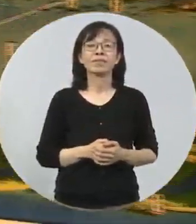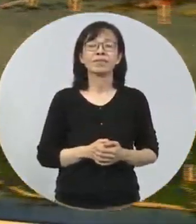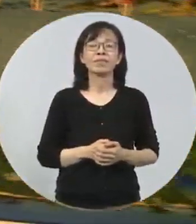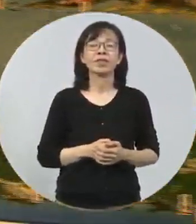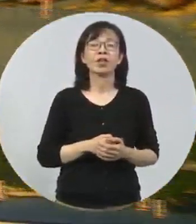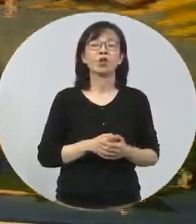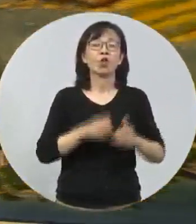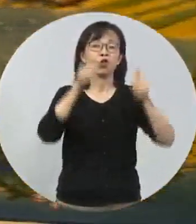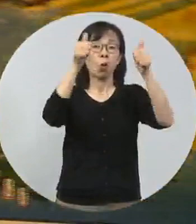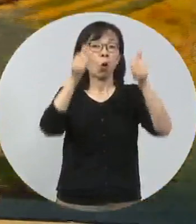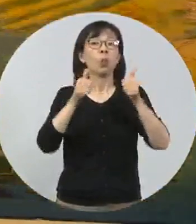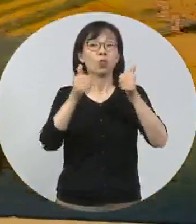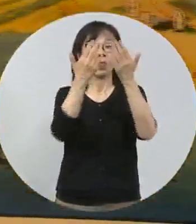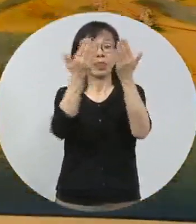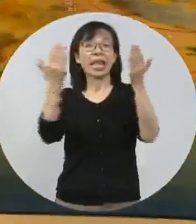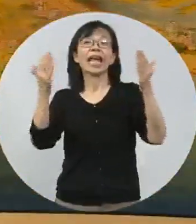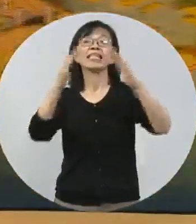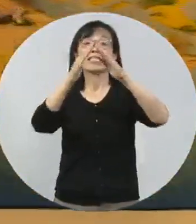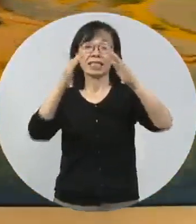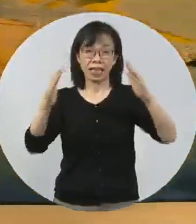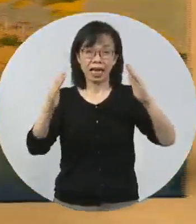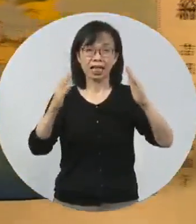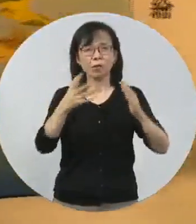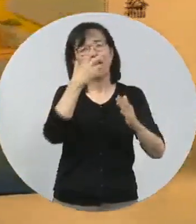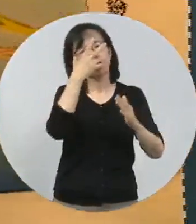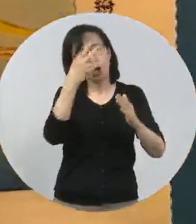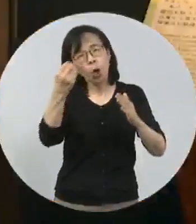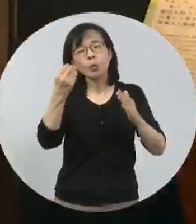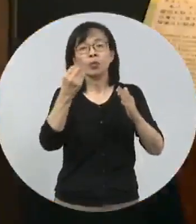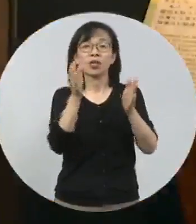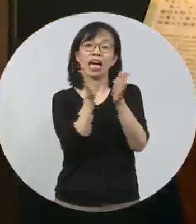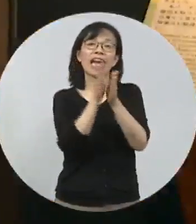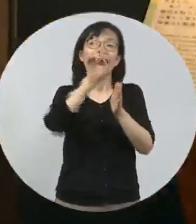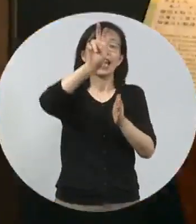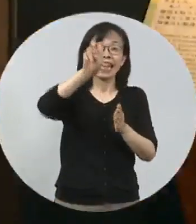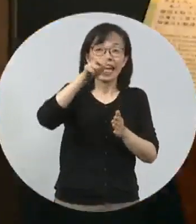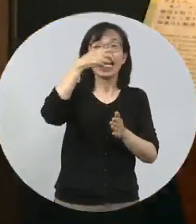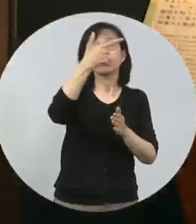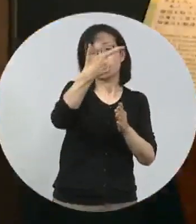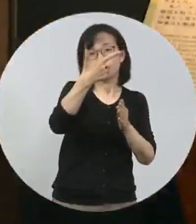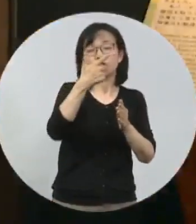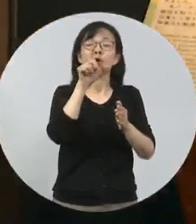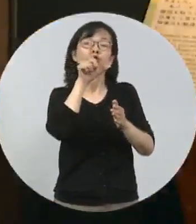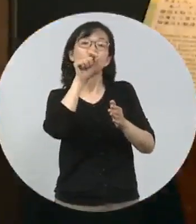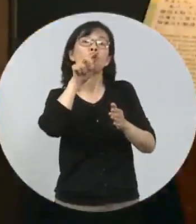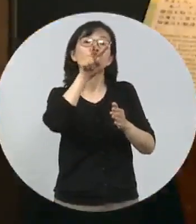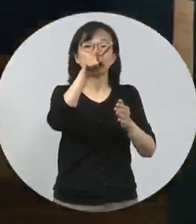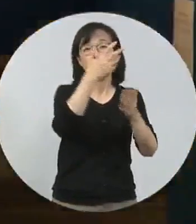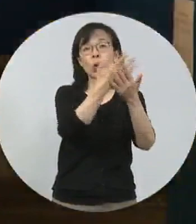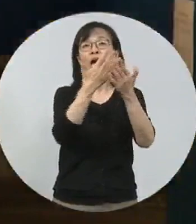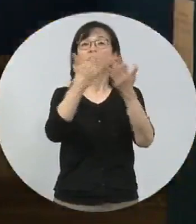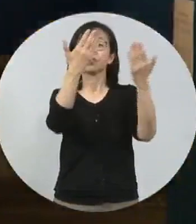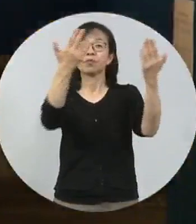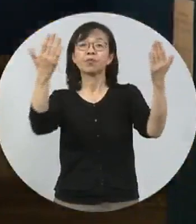この展示会には、このように興味深い76点もの鳥観図などが展示されました